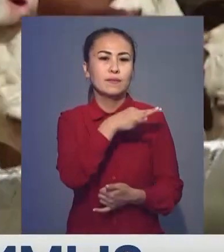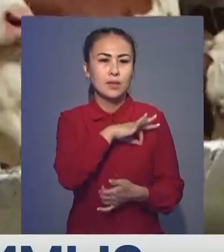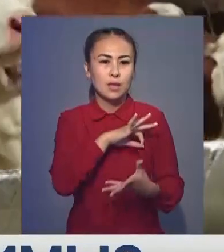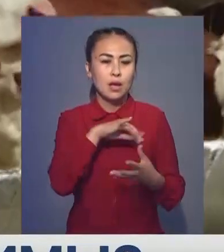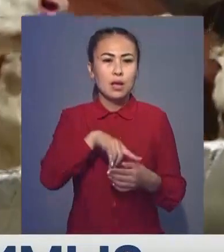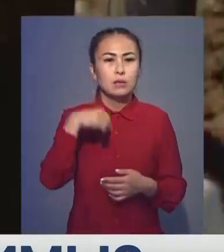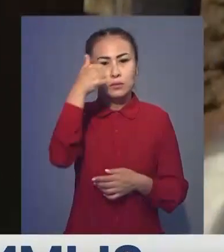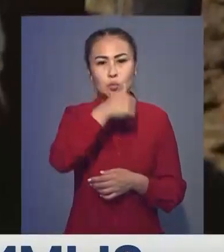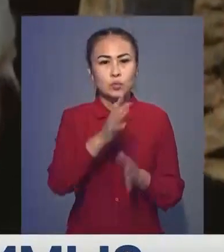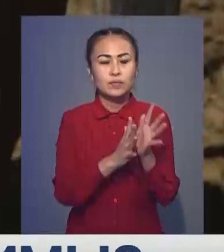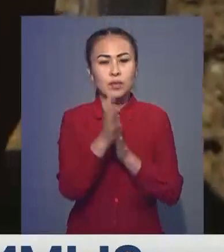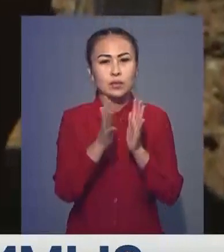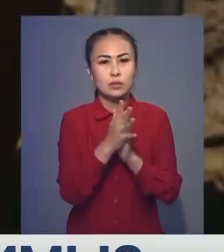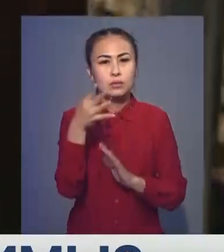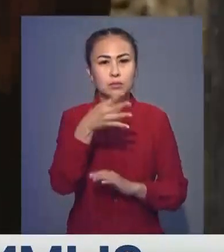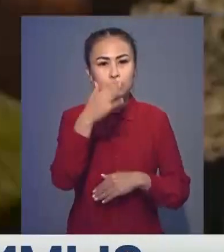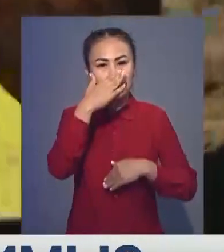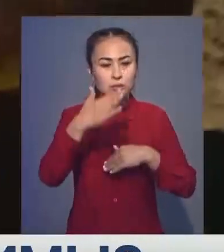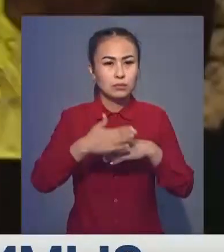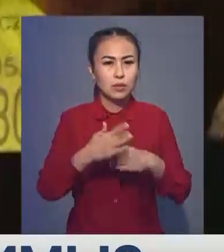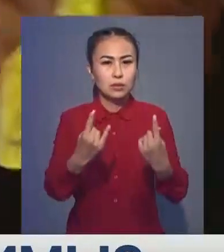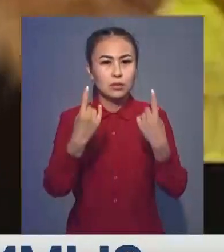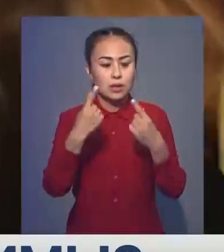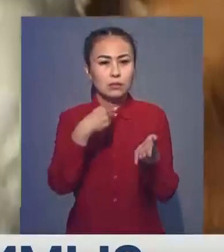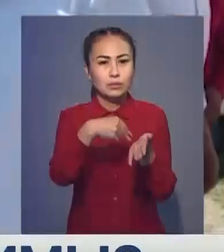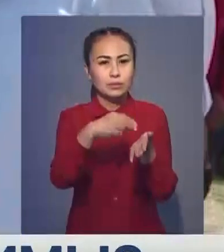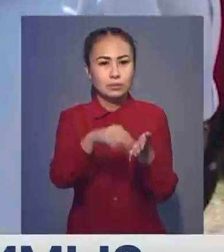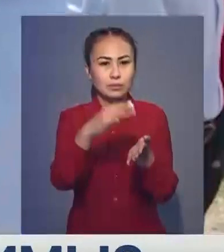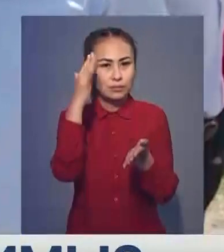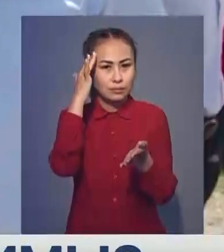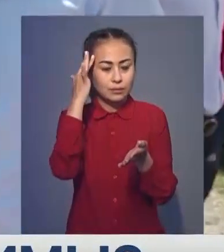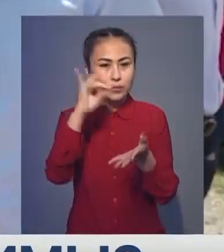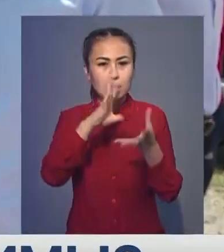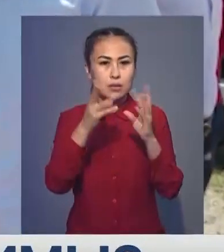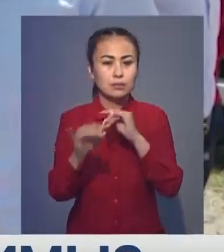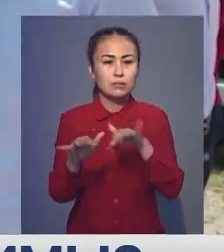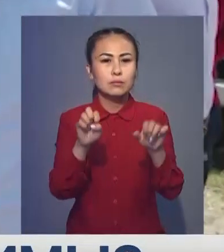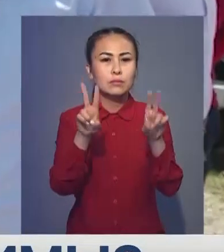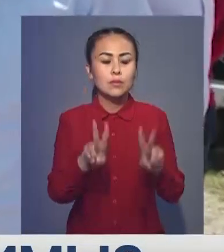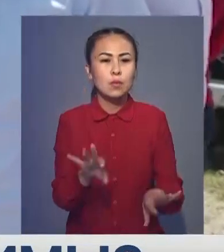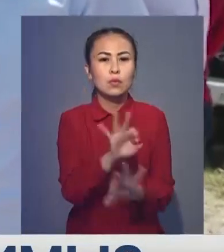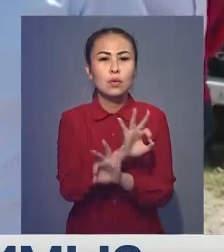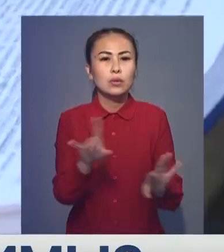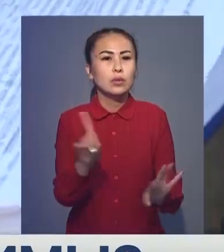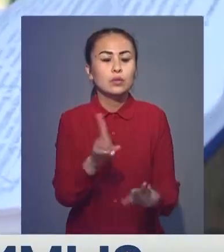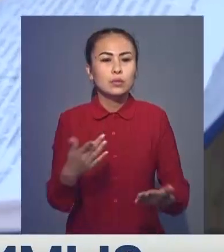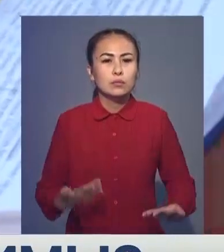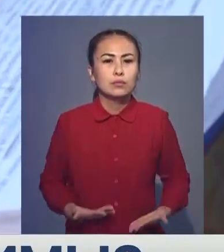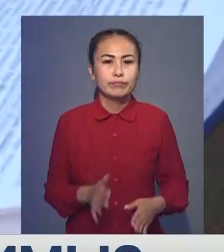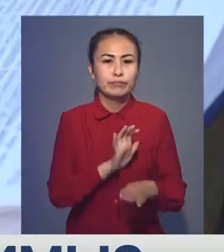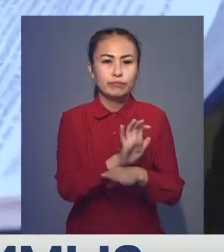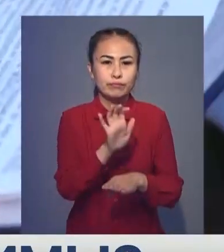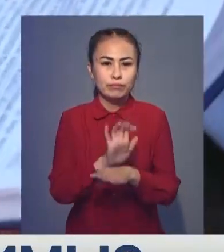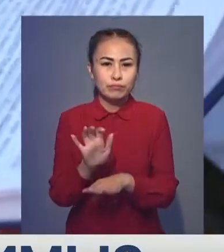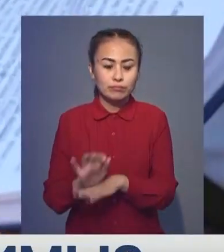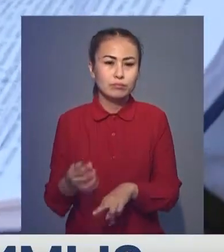отыр. Биыл мал өсірушілер 4 мыңға жуық ірі қара сатып алмақ. Ауыл шаруашылығы мамандарының айтуынша, бұл өңірдегі ет өнімділігін